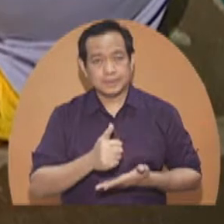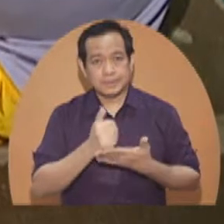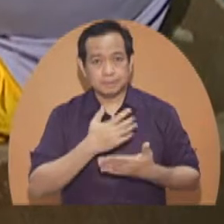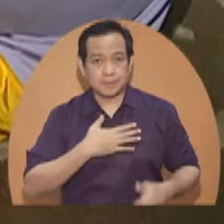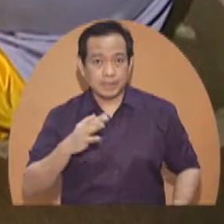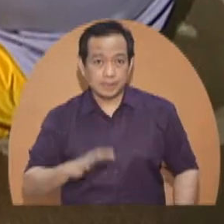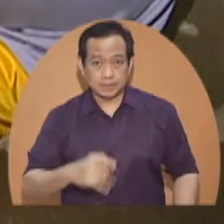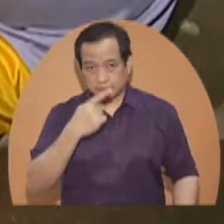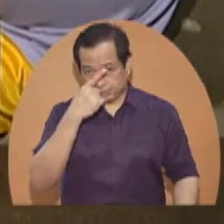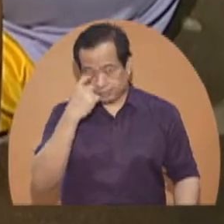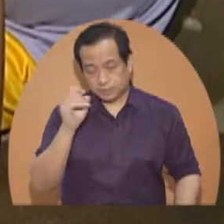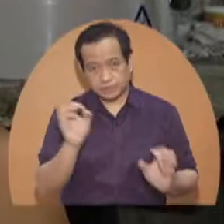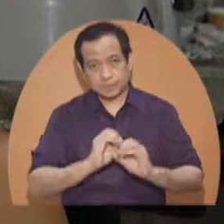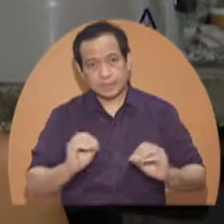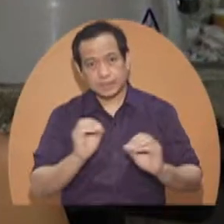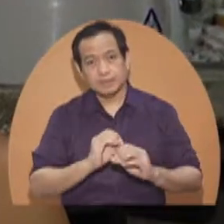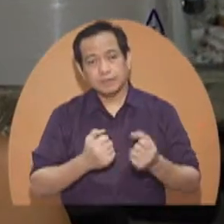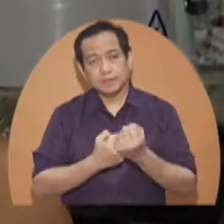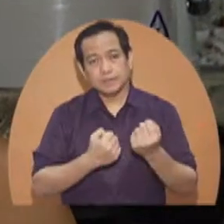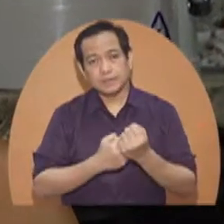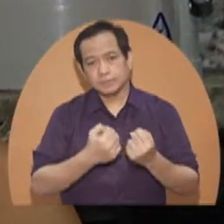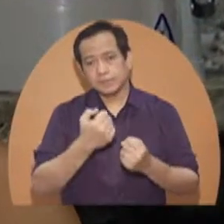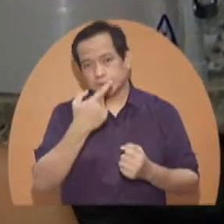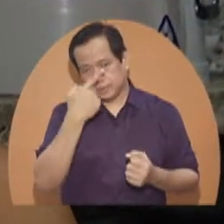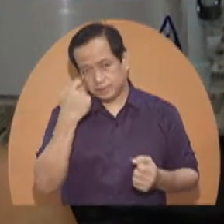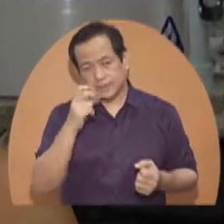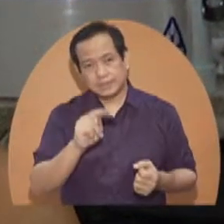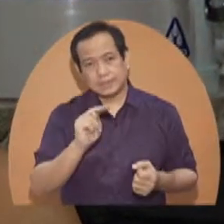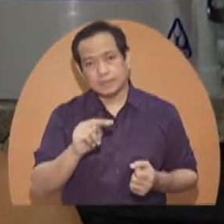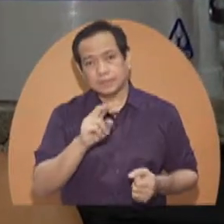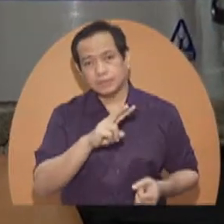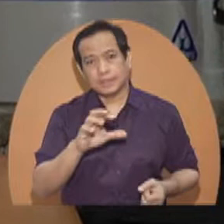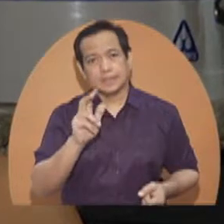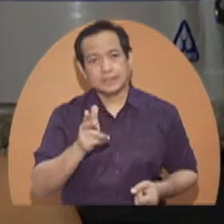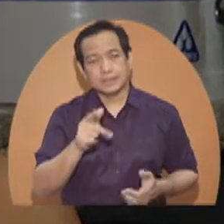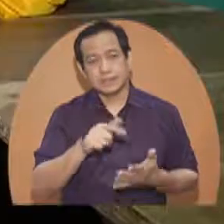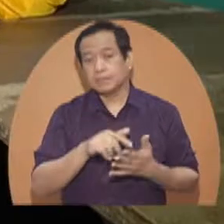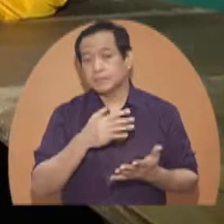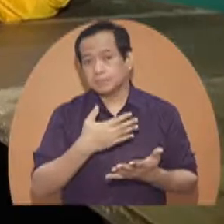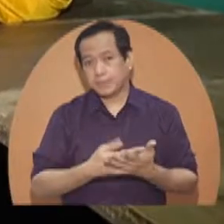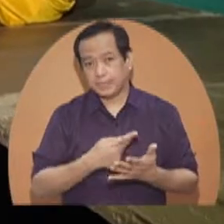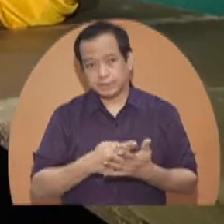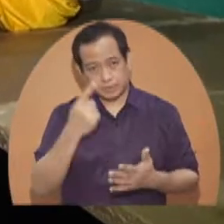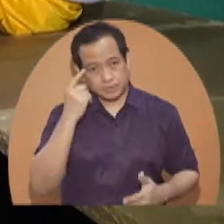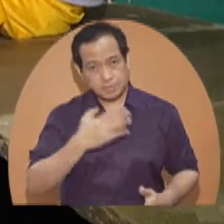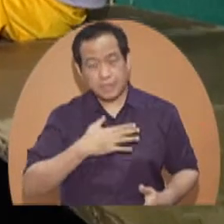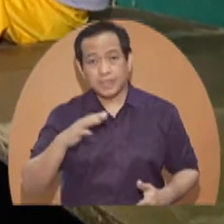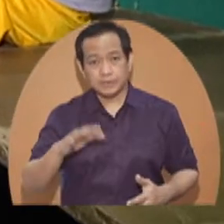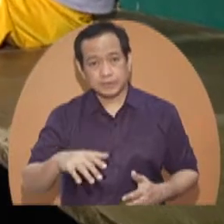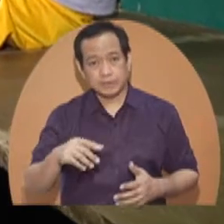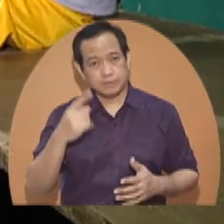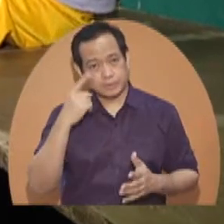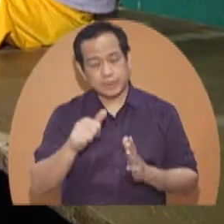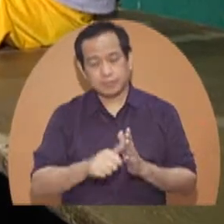ko. Sana po matulungan yung anak po. Say, wala po kaming dapat na halaga po. Yung 230,000 po. Sana maawa po ko sa anak ko na